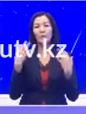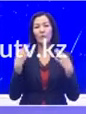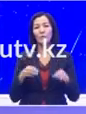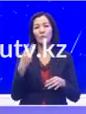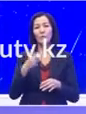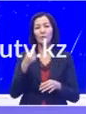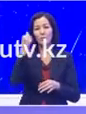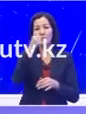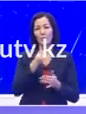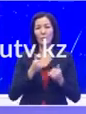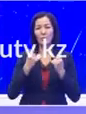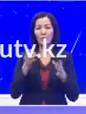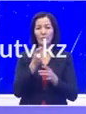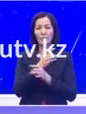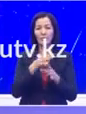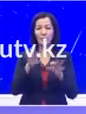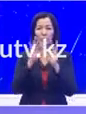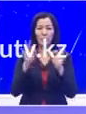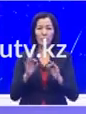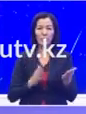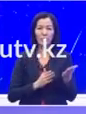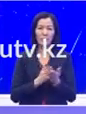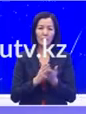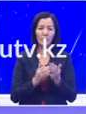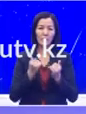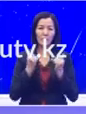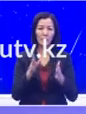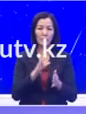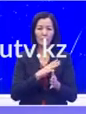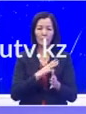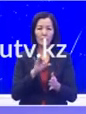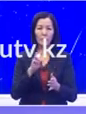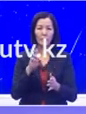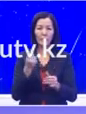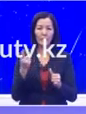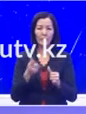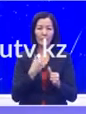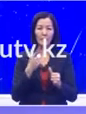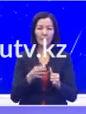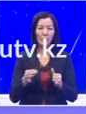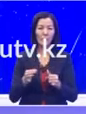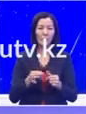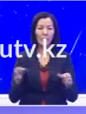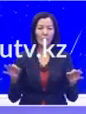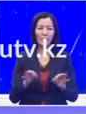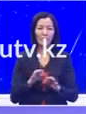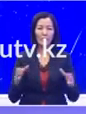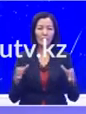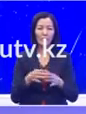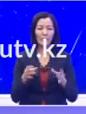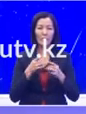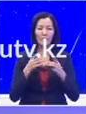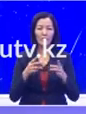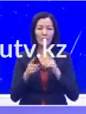Бүгін тәуелсіздіктің 30 жылдығына орай мәдениет және өнер саласы қызметкерлері құрметке бөленді. Сүйінбай атындағы облыстық филармонияда салтанатты жиын